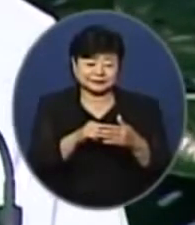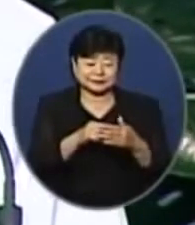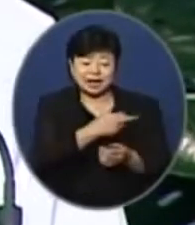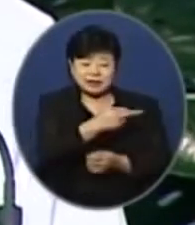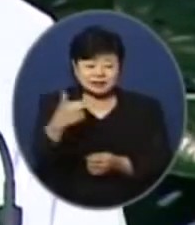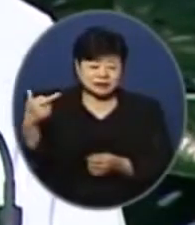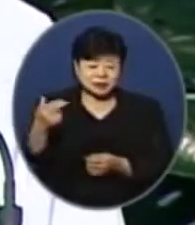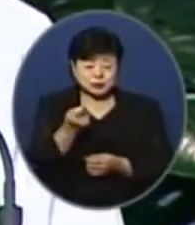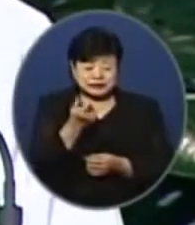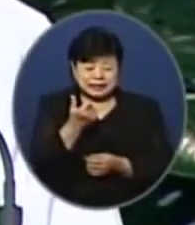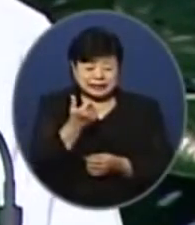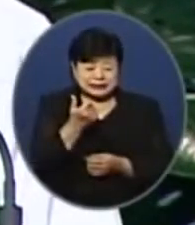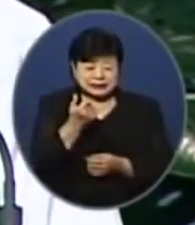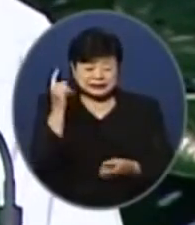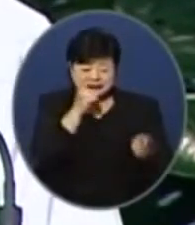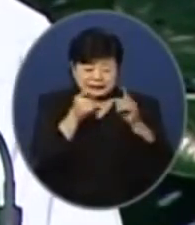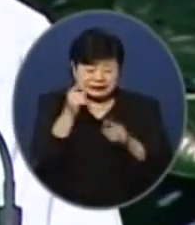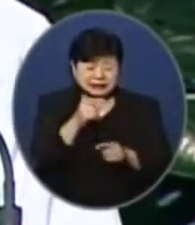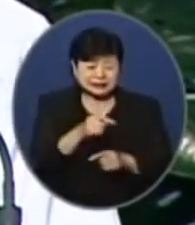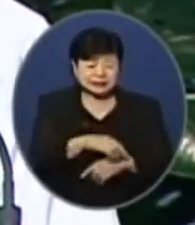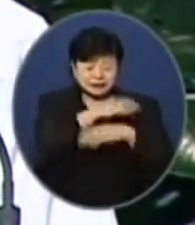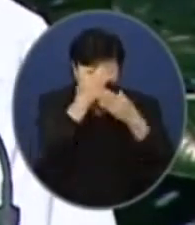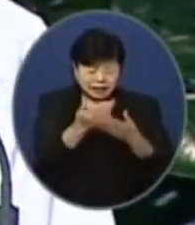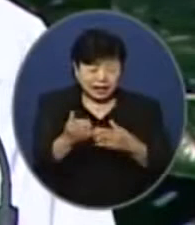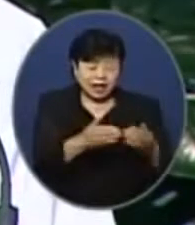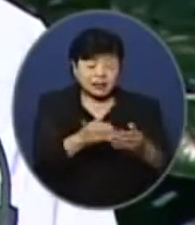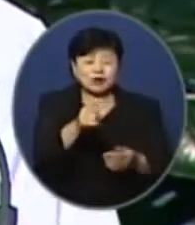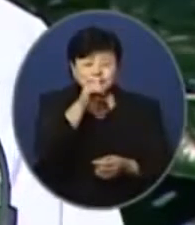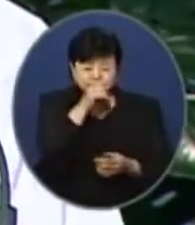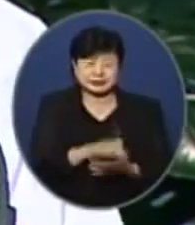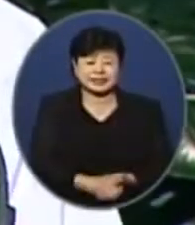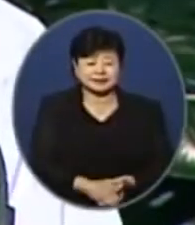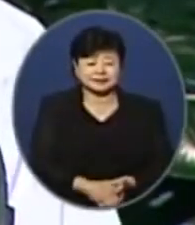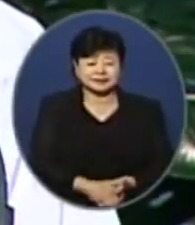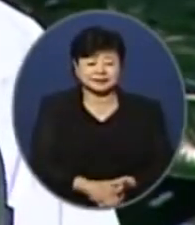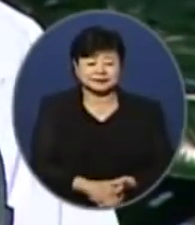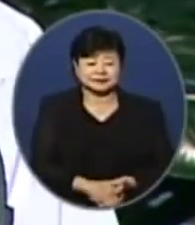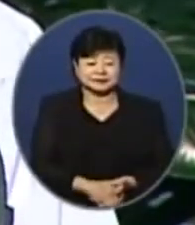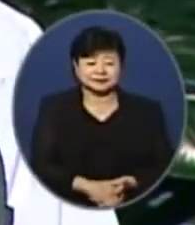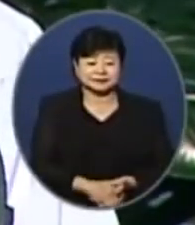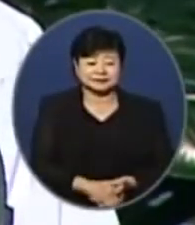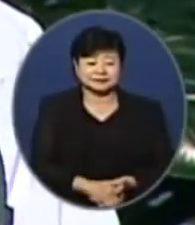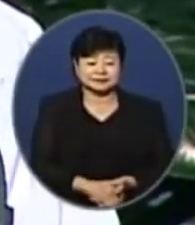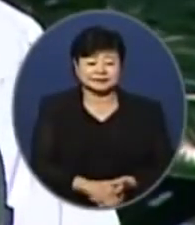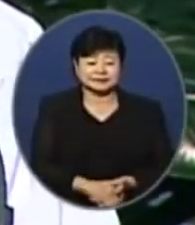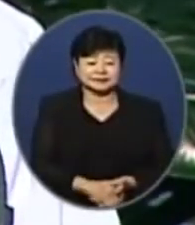크고 작은 상처를 갖지 않고 사는 사람 한 사람도 없을 것입니다.